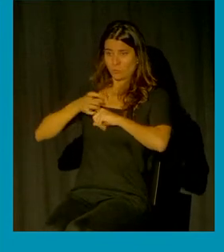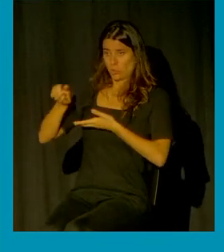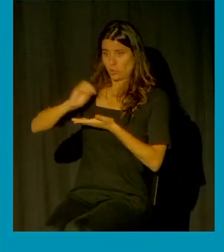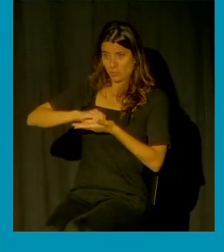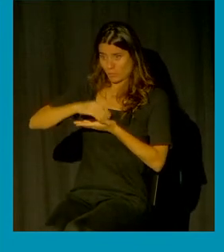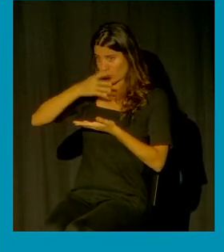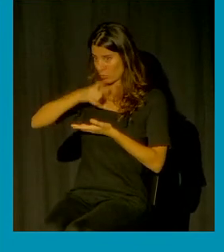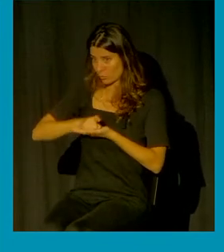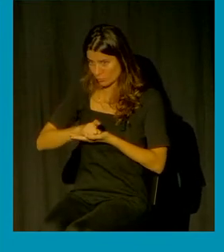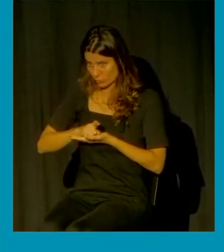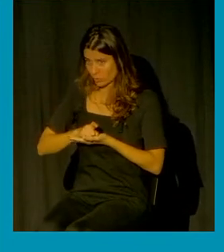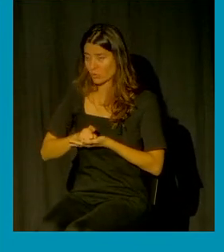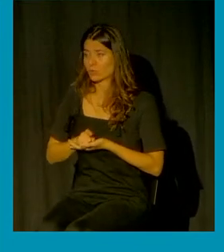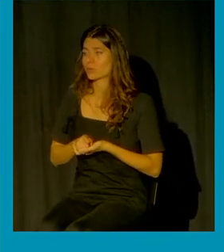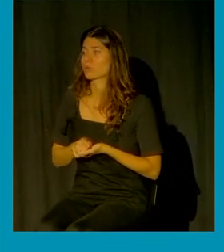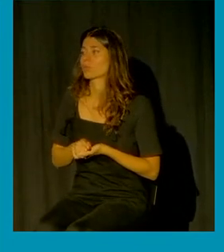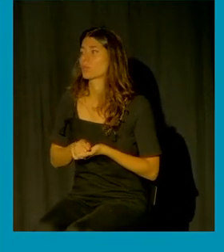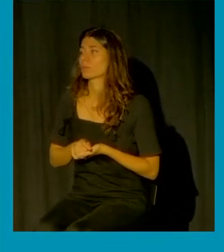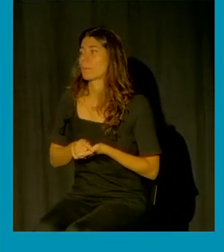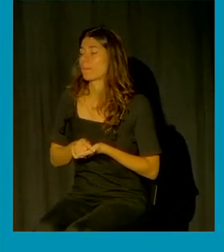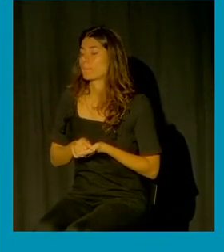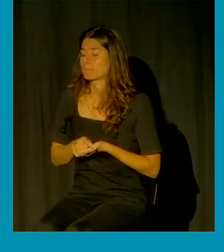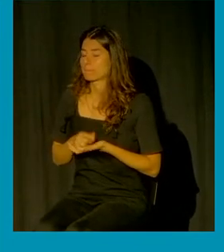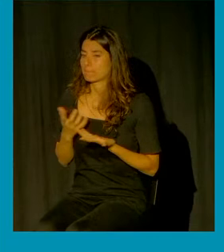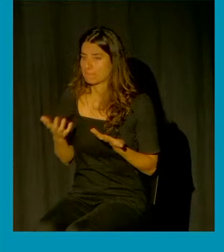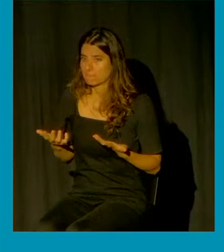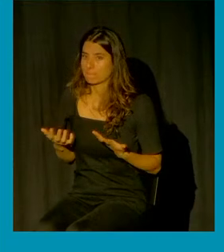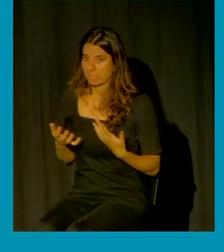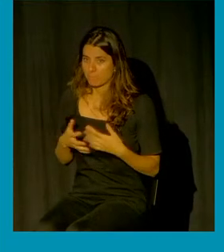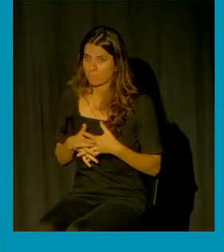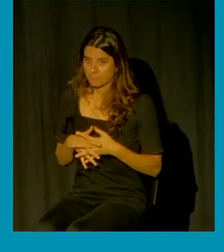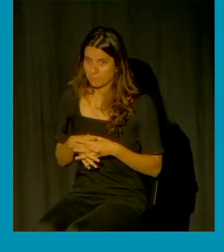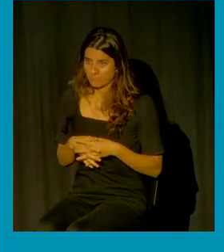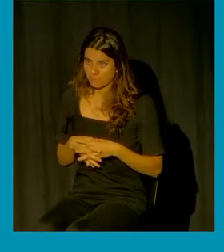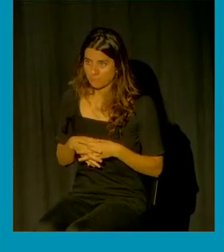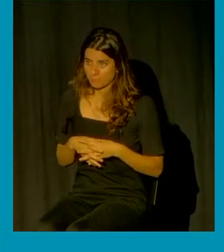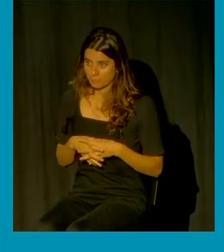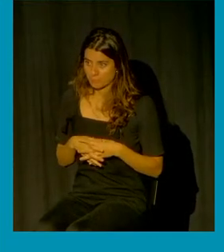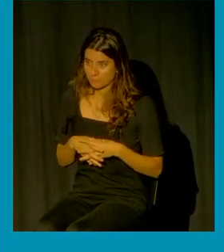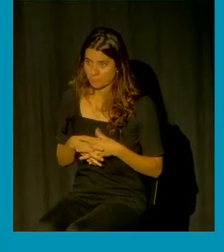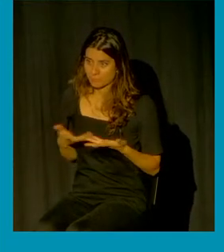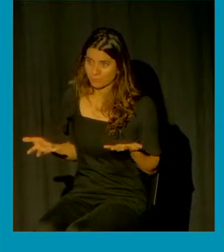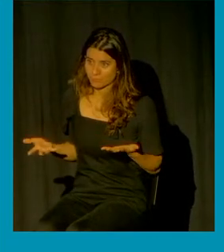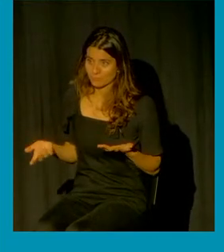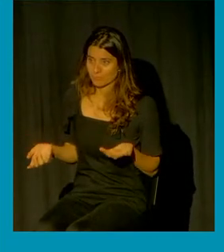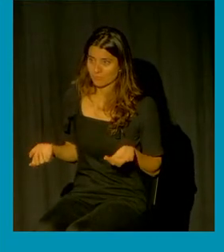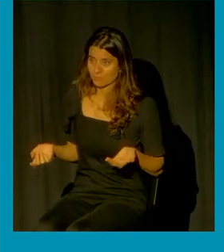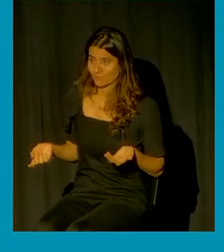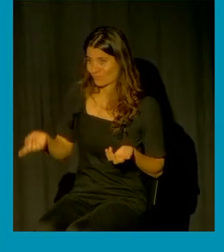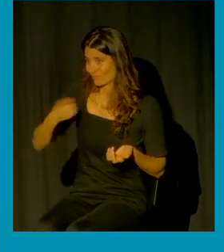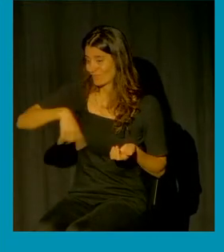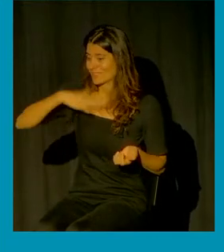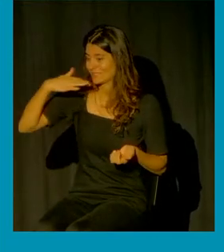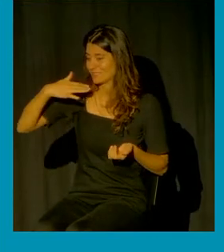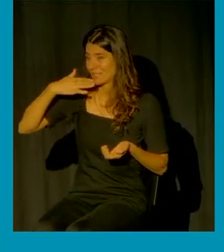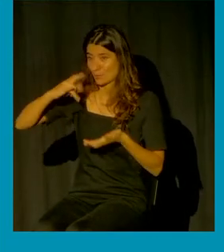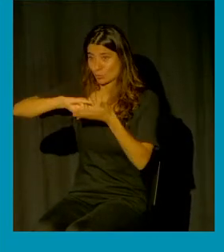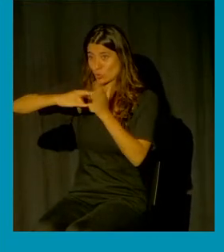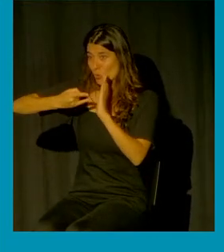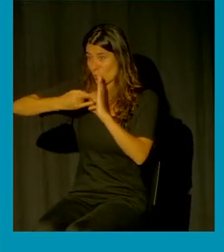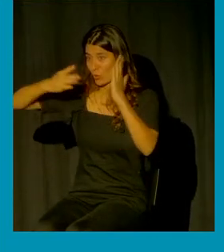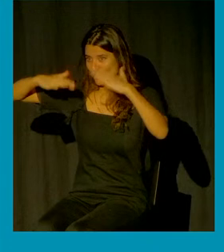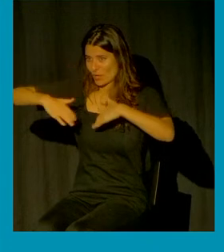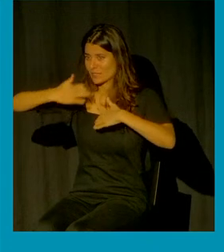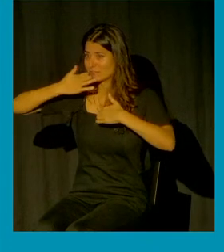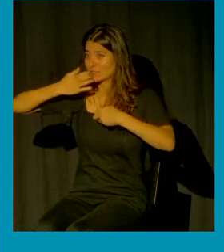anem a dir dels drets i de la legalitat aquest coneixement fe feent que no hi ha remei és